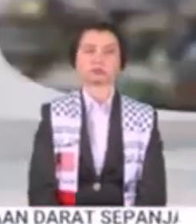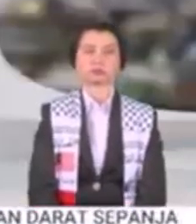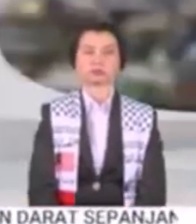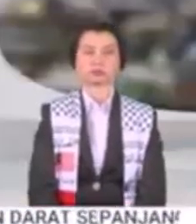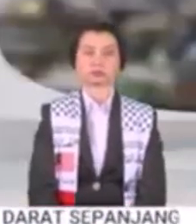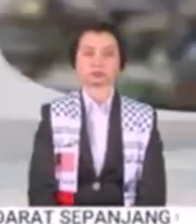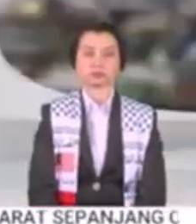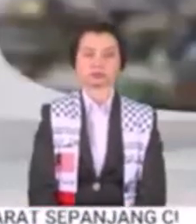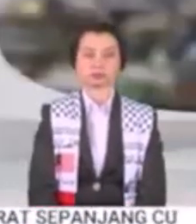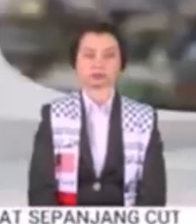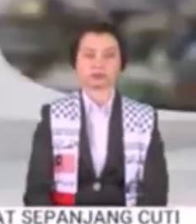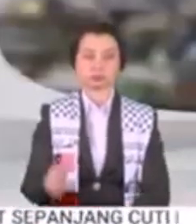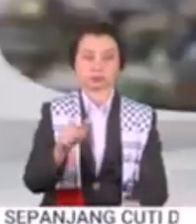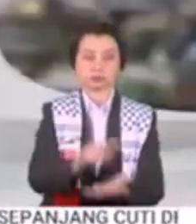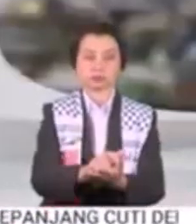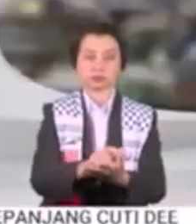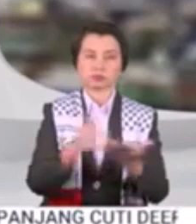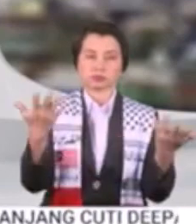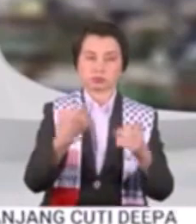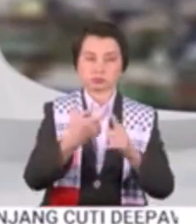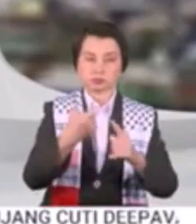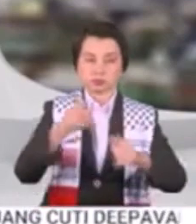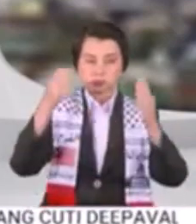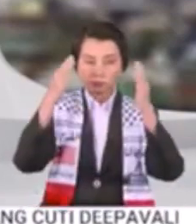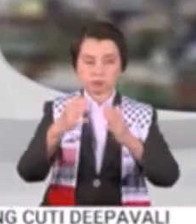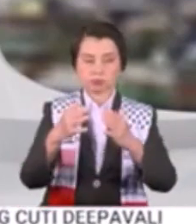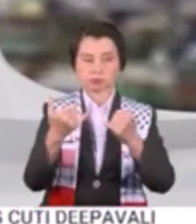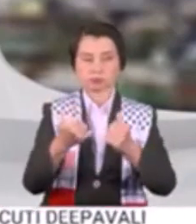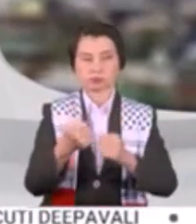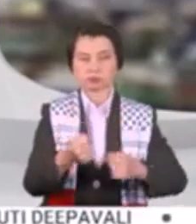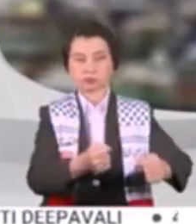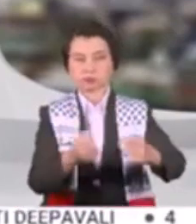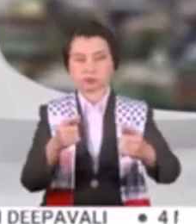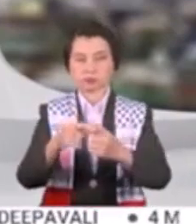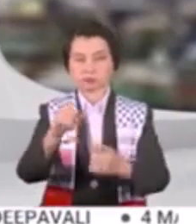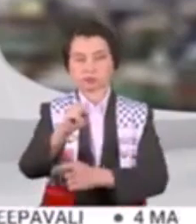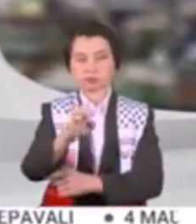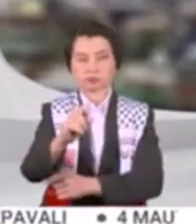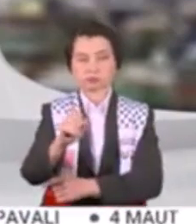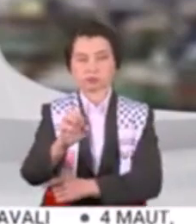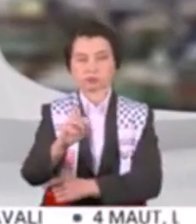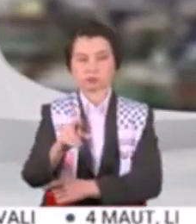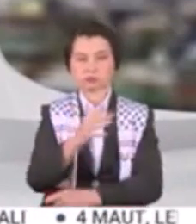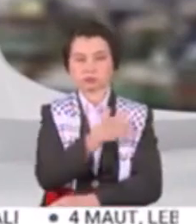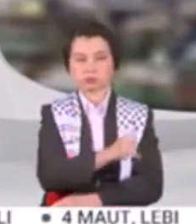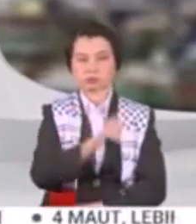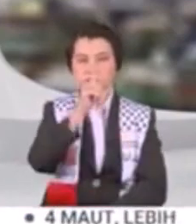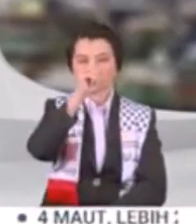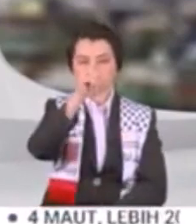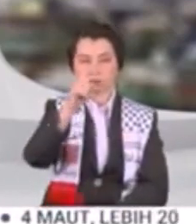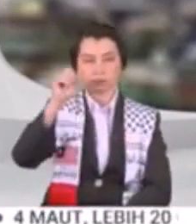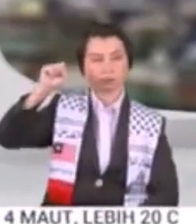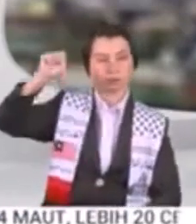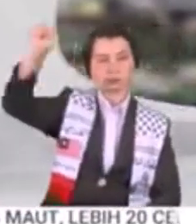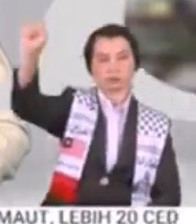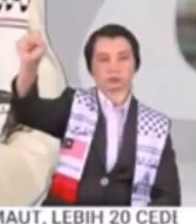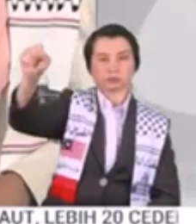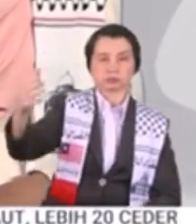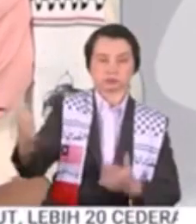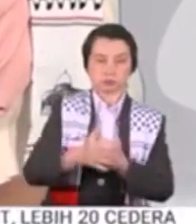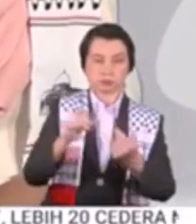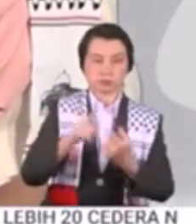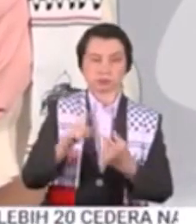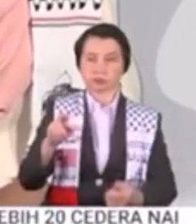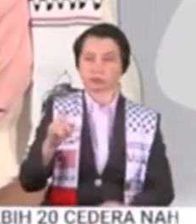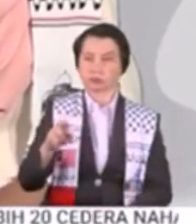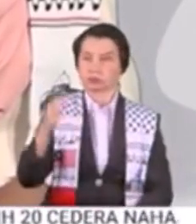Laporan tadi mengakhiri berita setempat dari negeri Pahang. Dari sungai hingga ke segara, Palestin pasti merdeka. Kita kembali ke Angkasa Peri